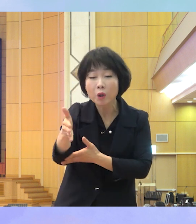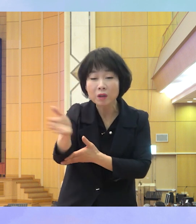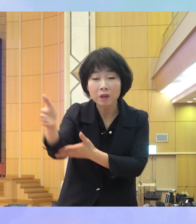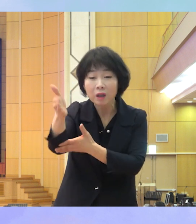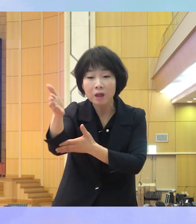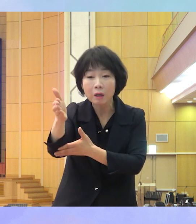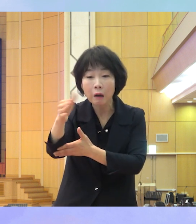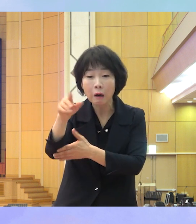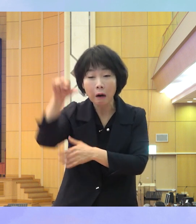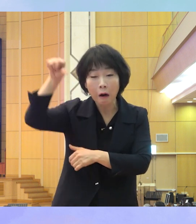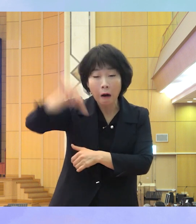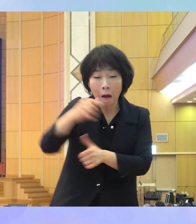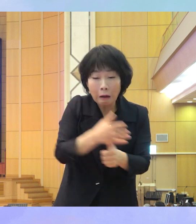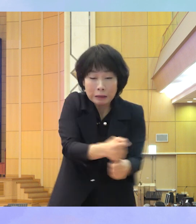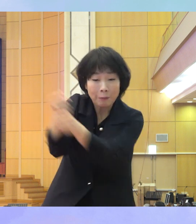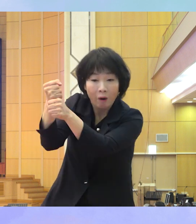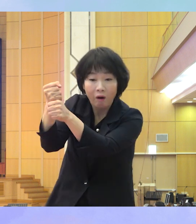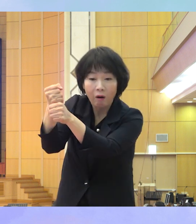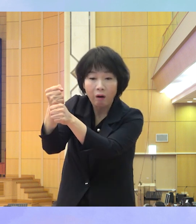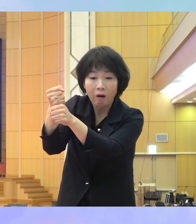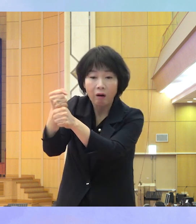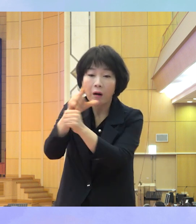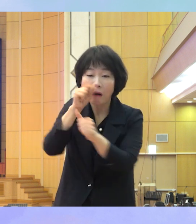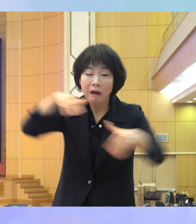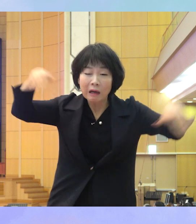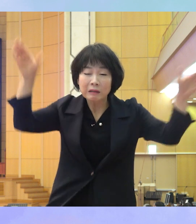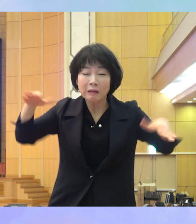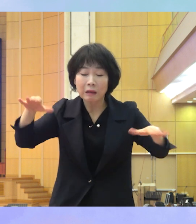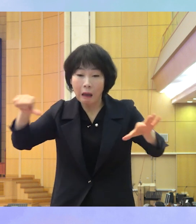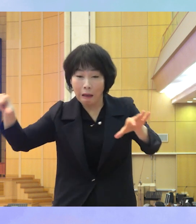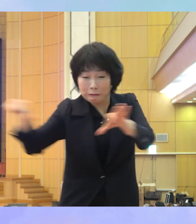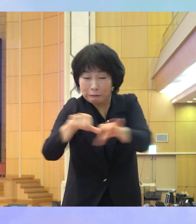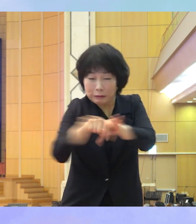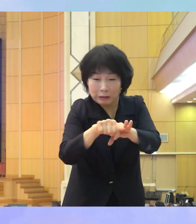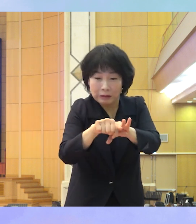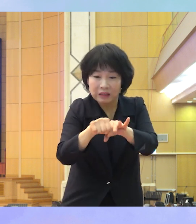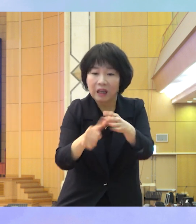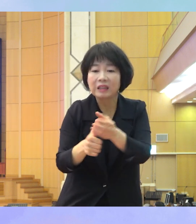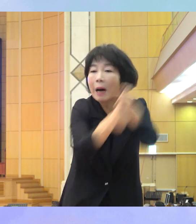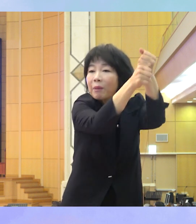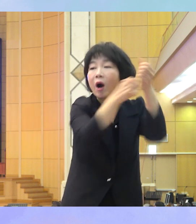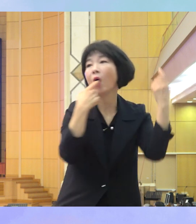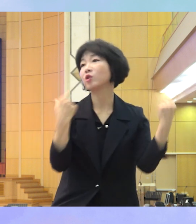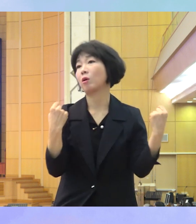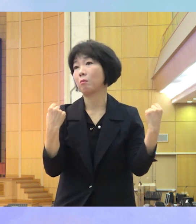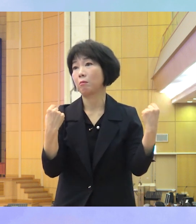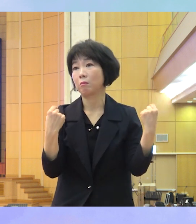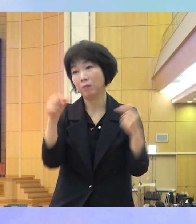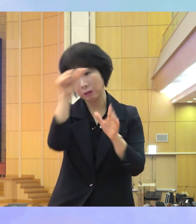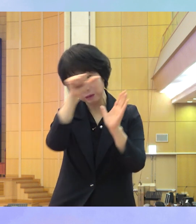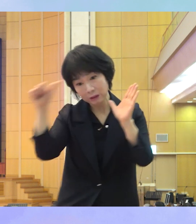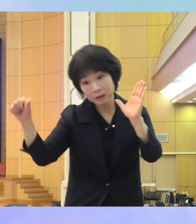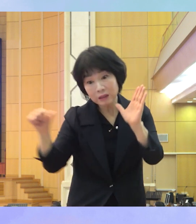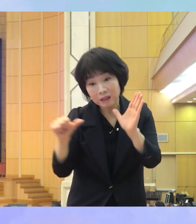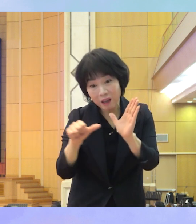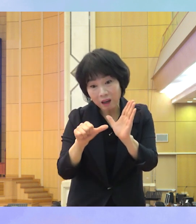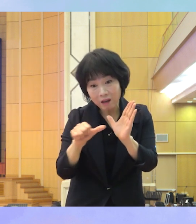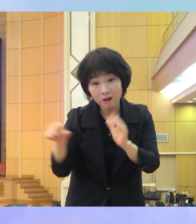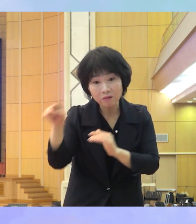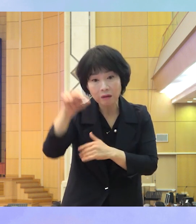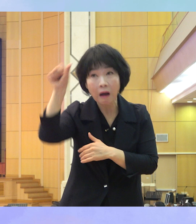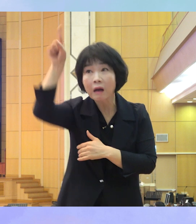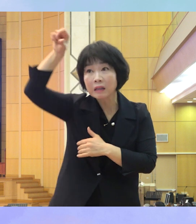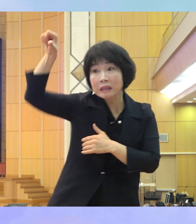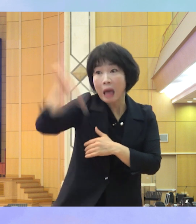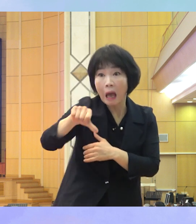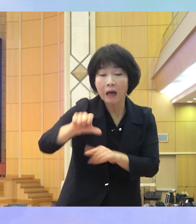물고기들이 재난의 그물에 걸리고 새들이 올무에 걸림같이 인생들도 재앙의